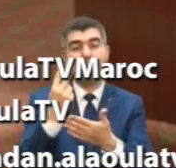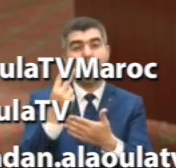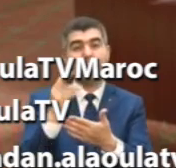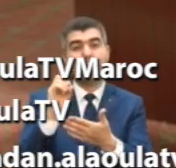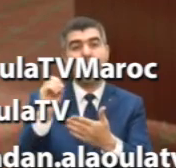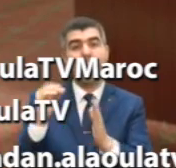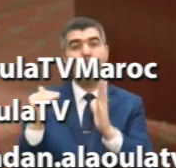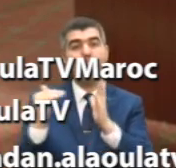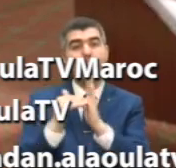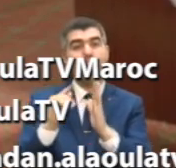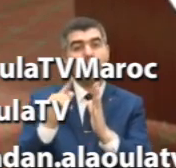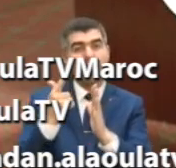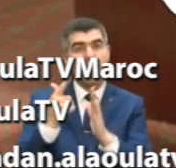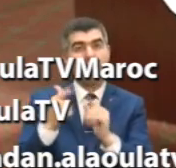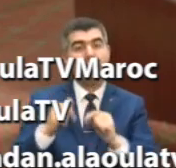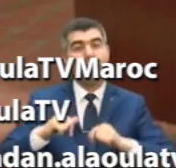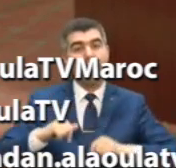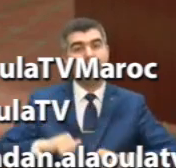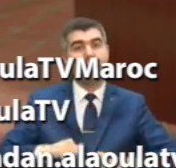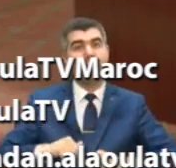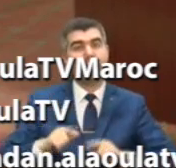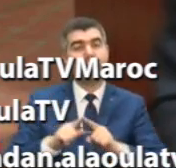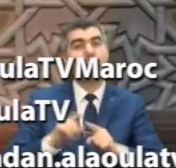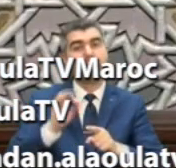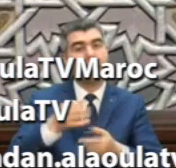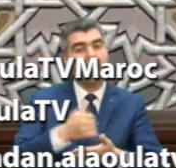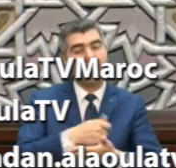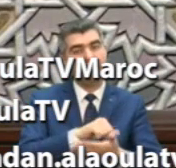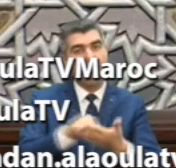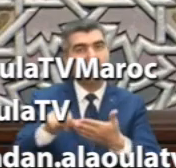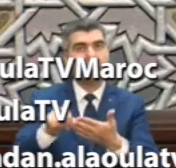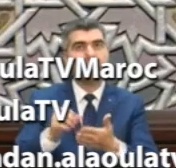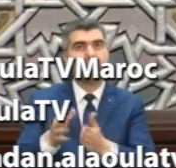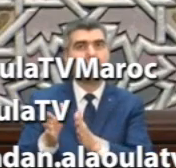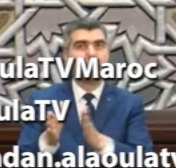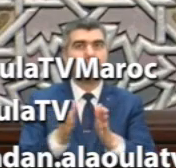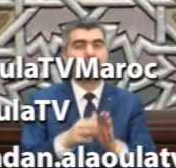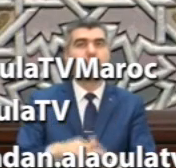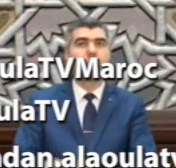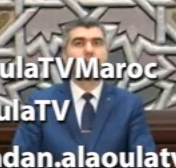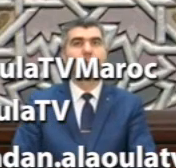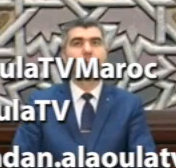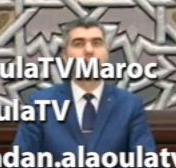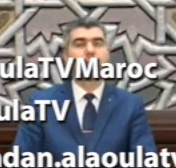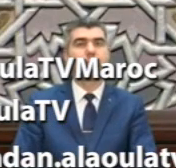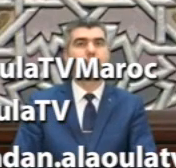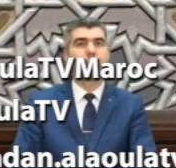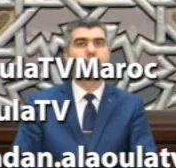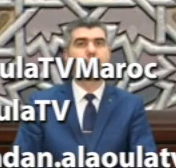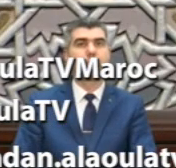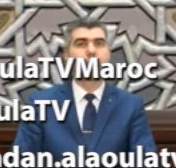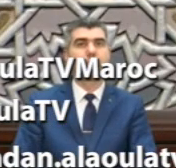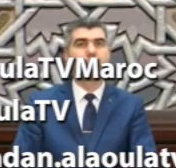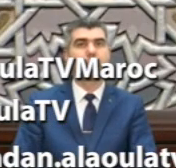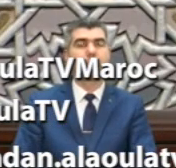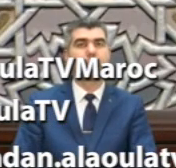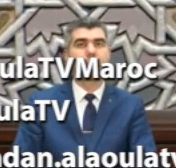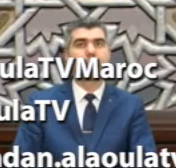3 مليار و200 مليون درهم ضد مؤسسة القطاع العام. شكرا شكرا شكرا.